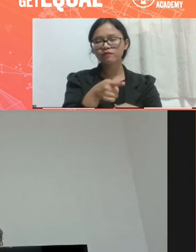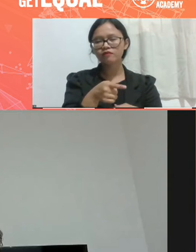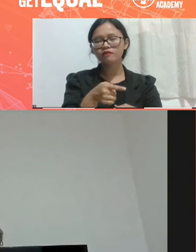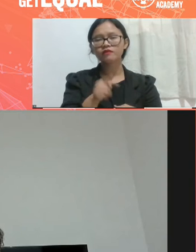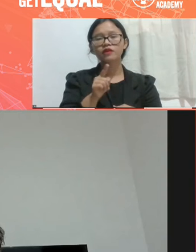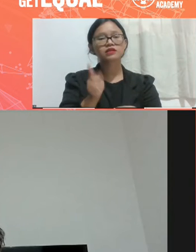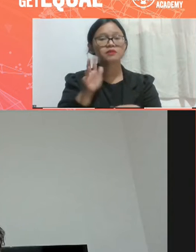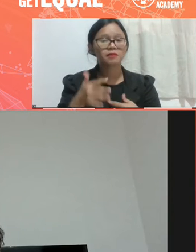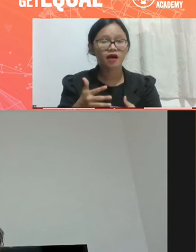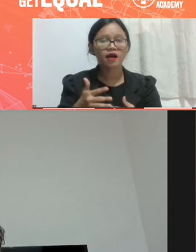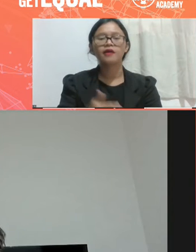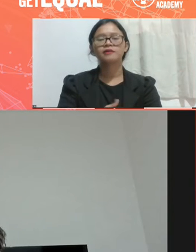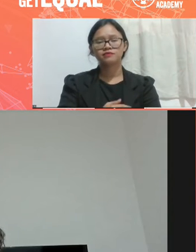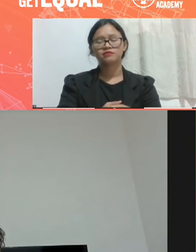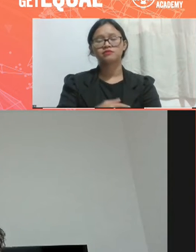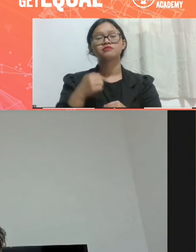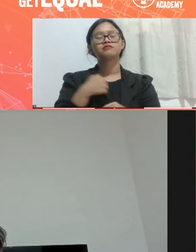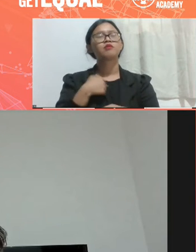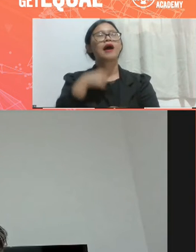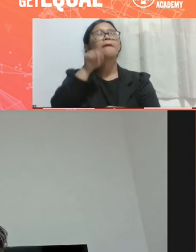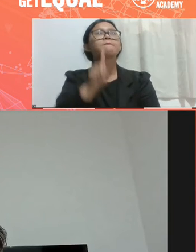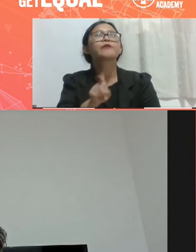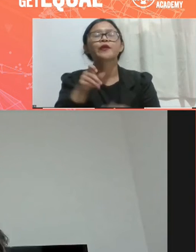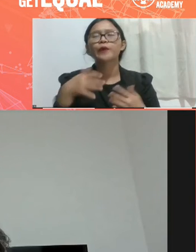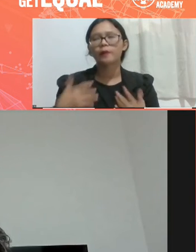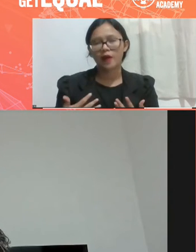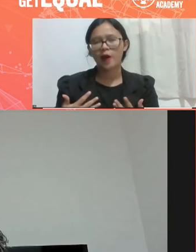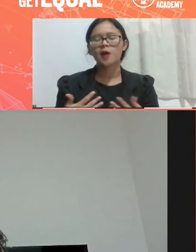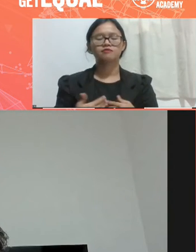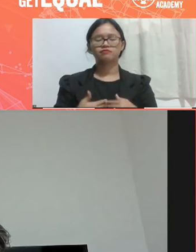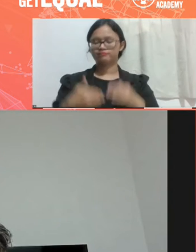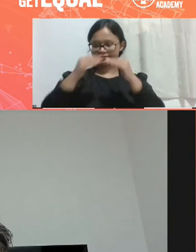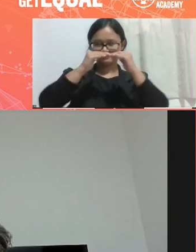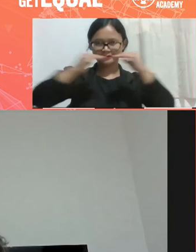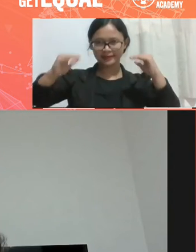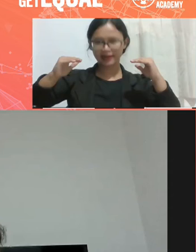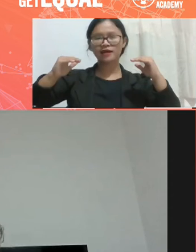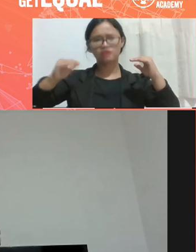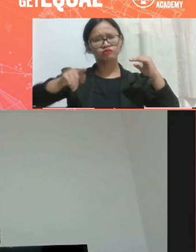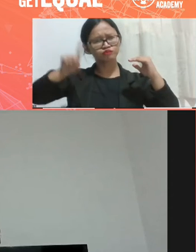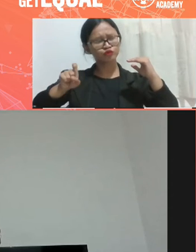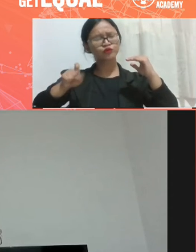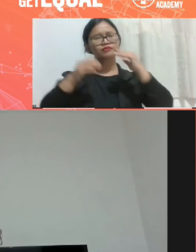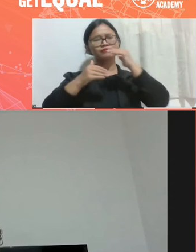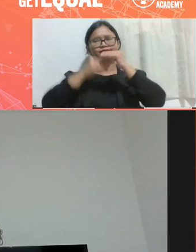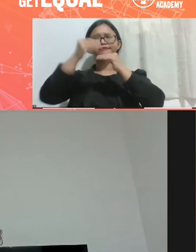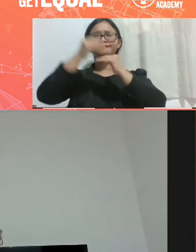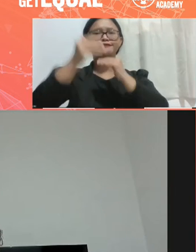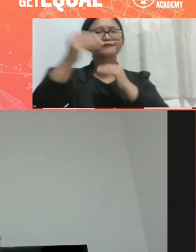butuh kejernihan, kita butuh kesetaraan, dan kita butuh kemajuan. Saya